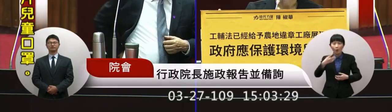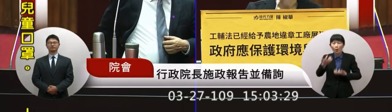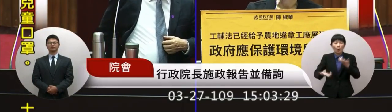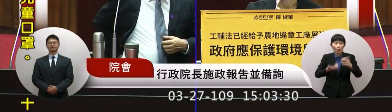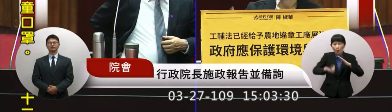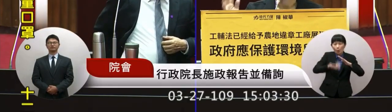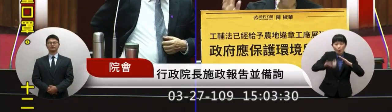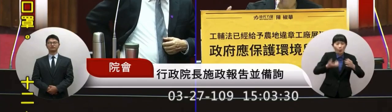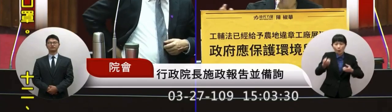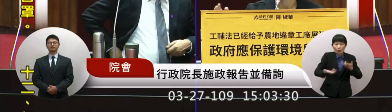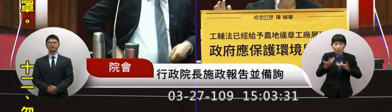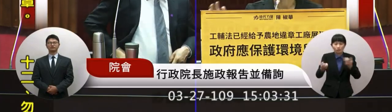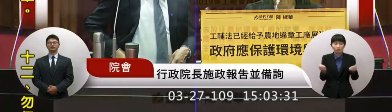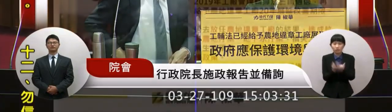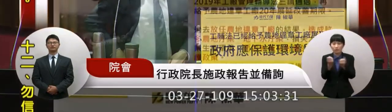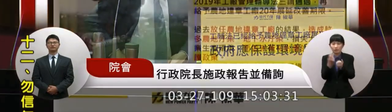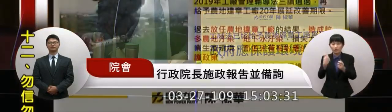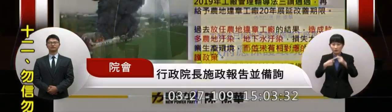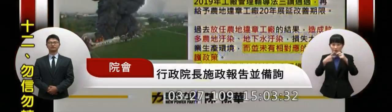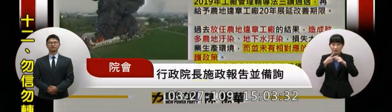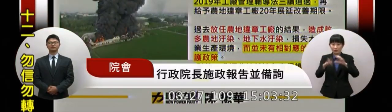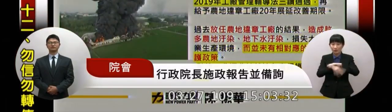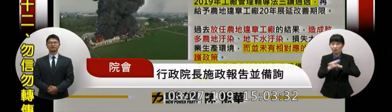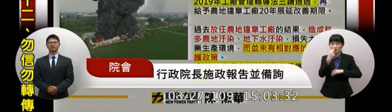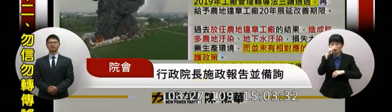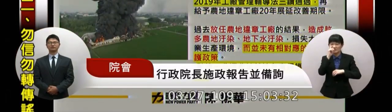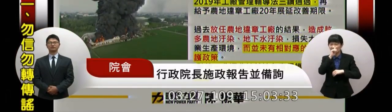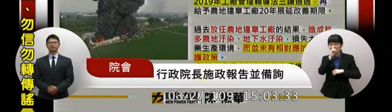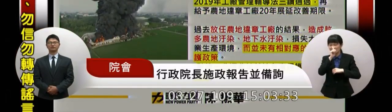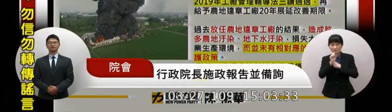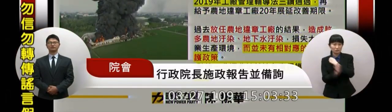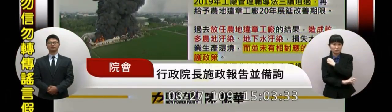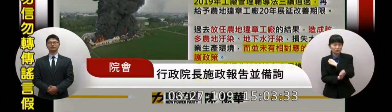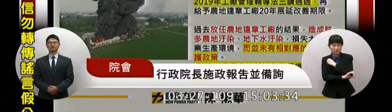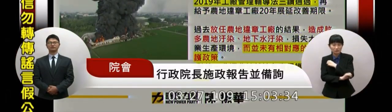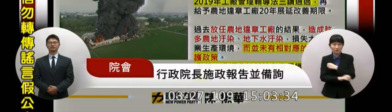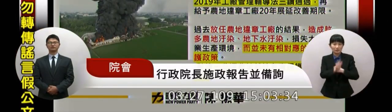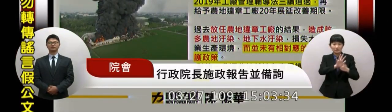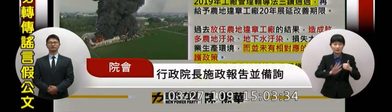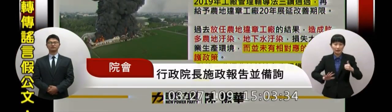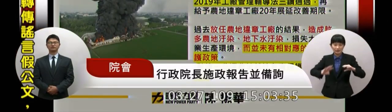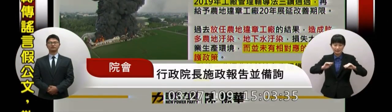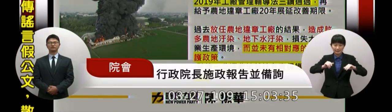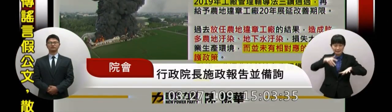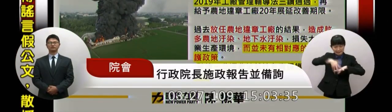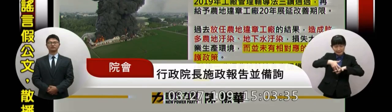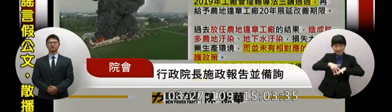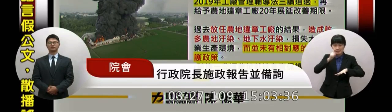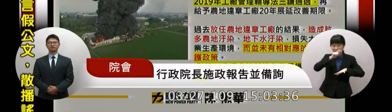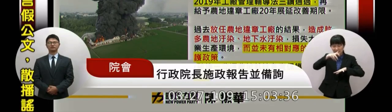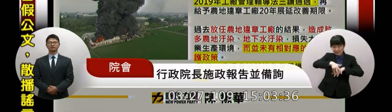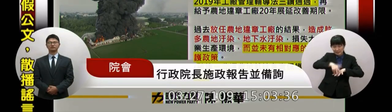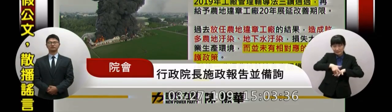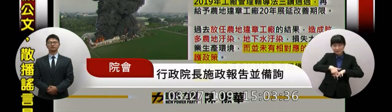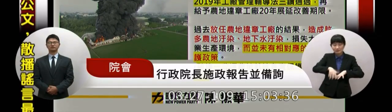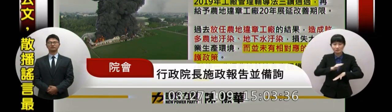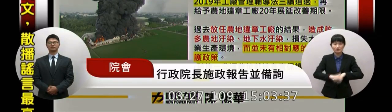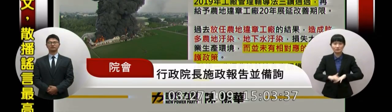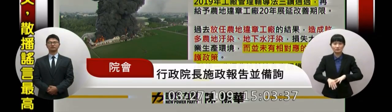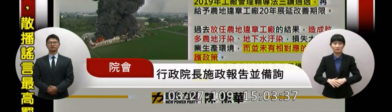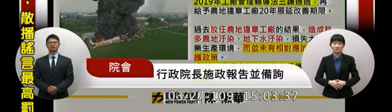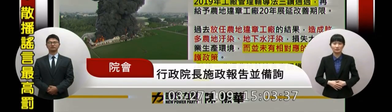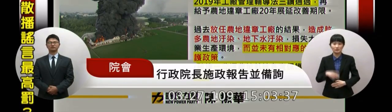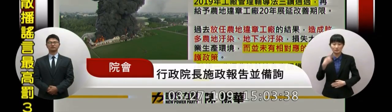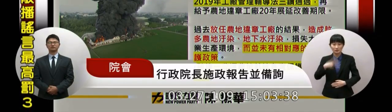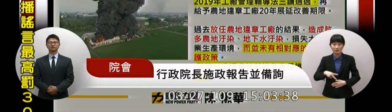种空屋，还有也会造成邻近的这个土壤的污染哈。那甚至很多那个违